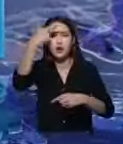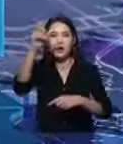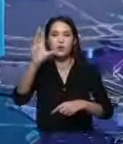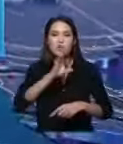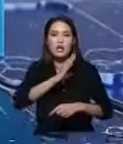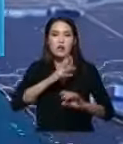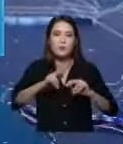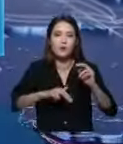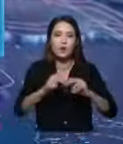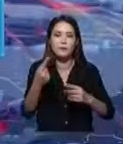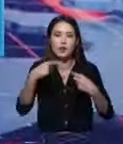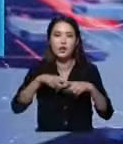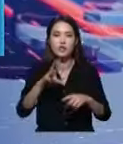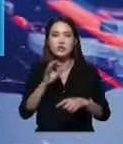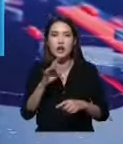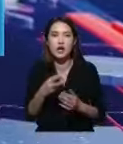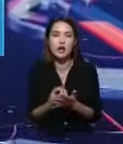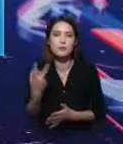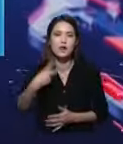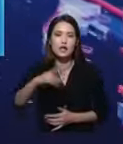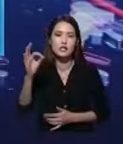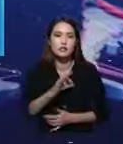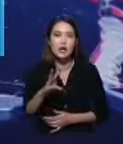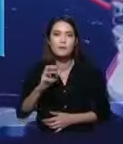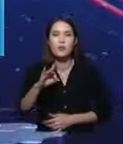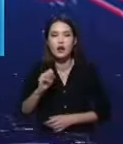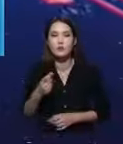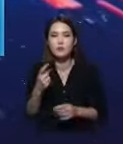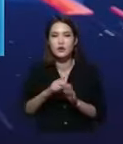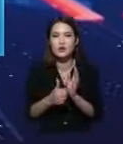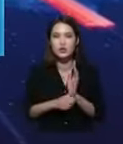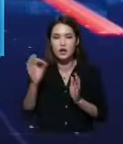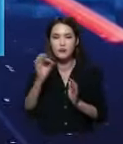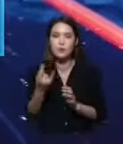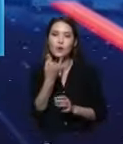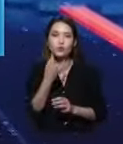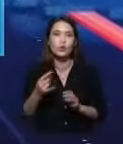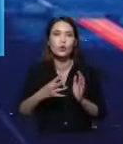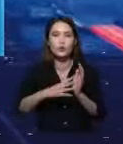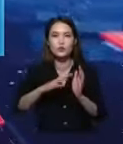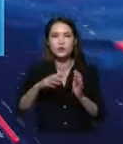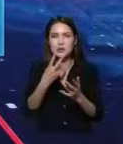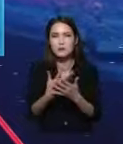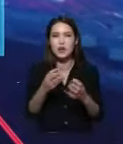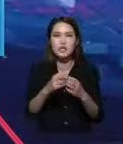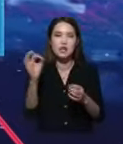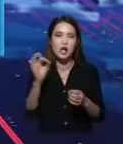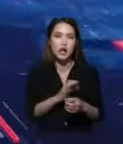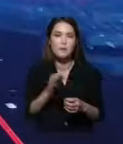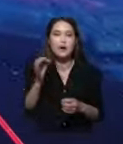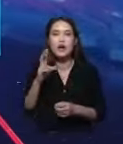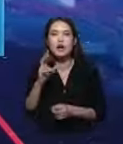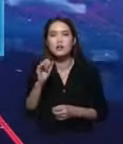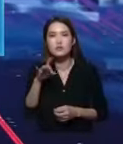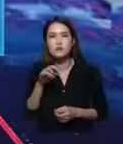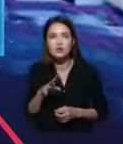2023 год карамель подорожала на 20%, мармелад на 16%, шоколад почти на 10%, халва на 9%.